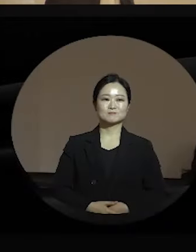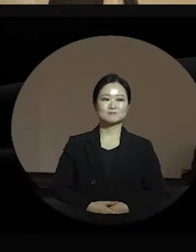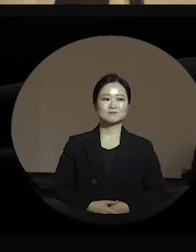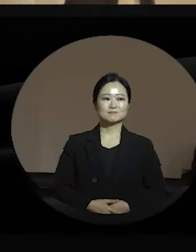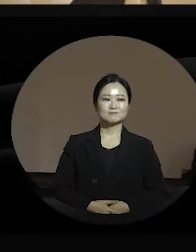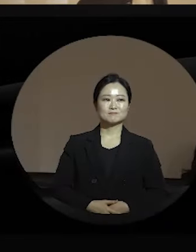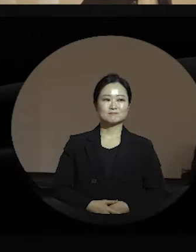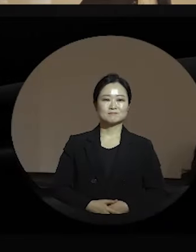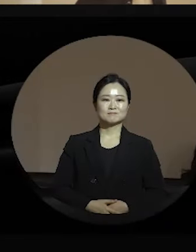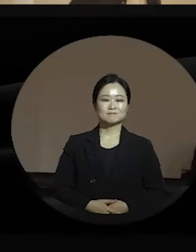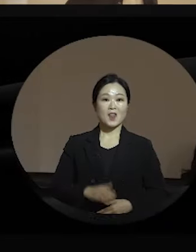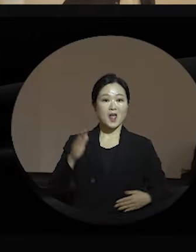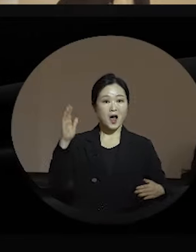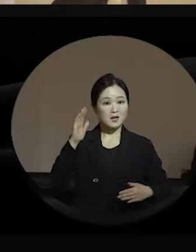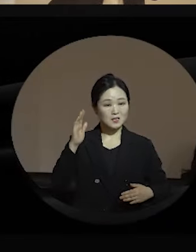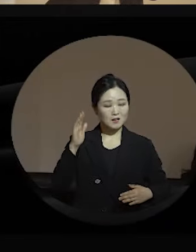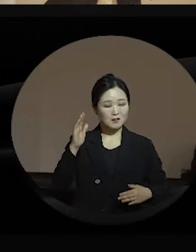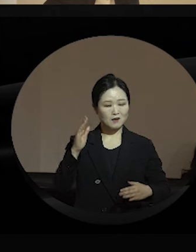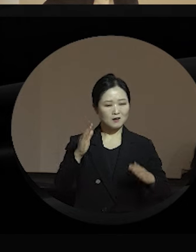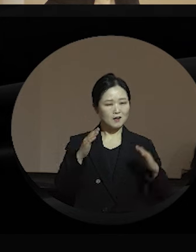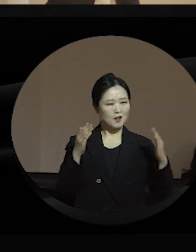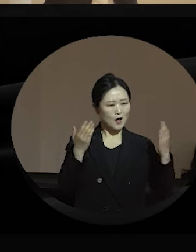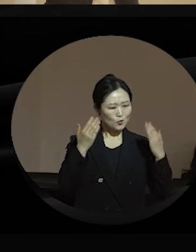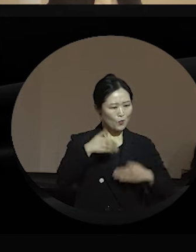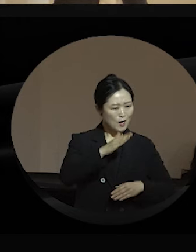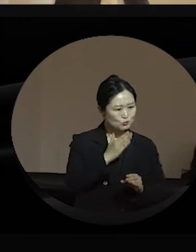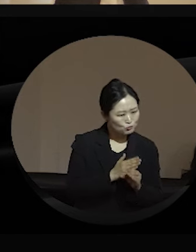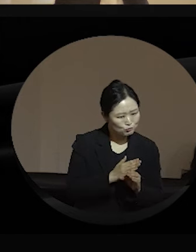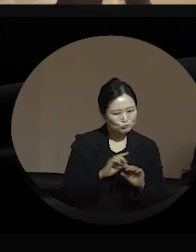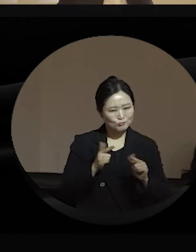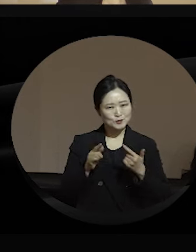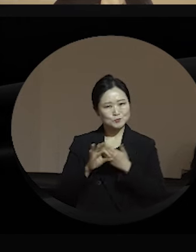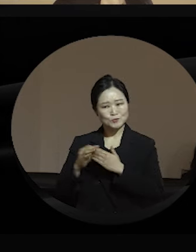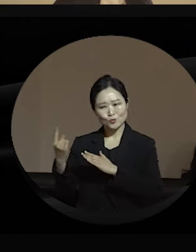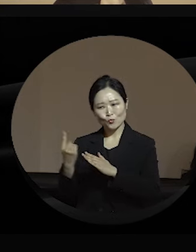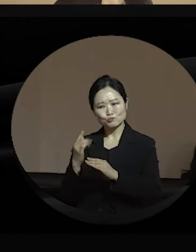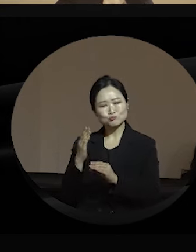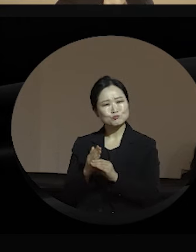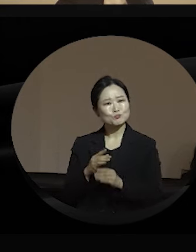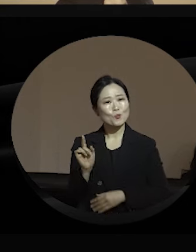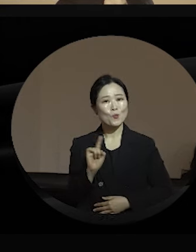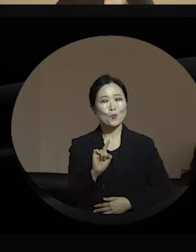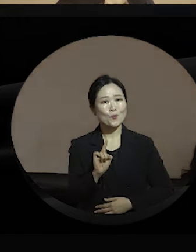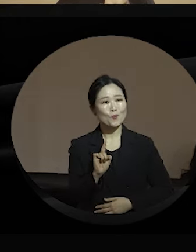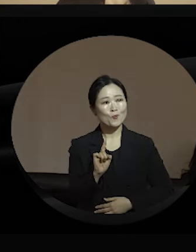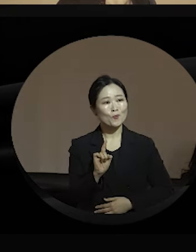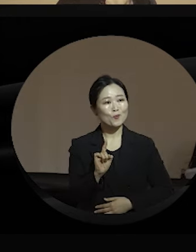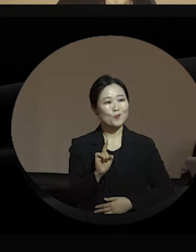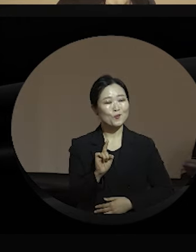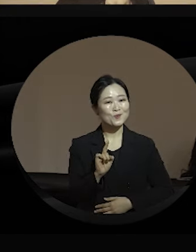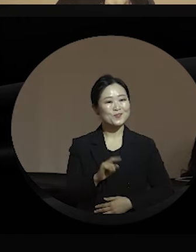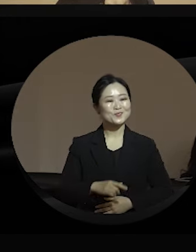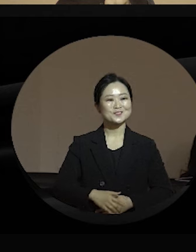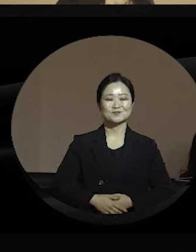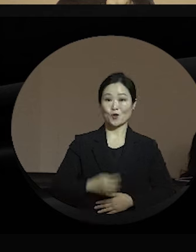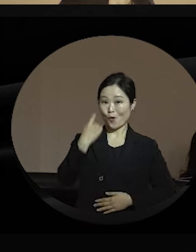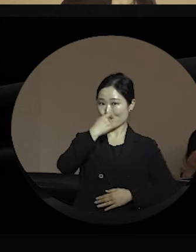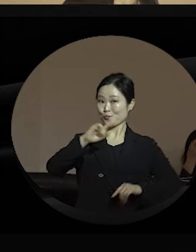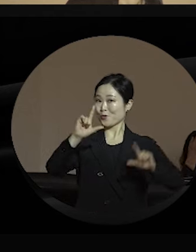애들이 학교를 가는 걸까요? 학교에서 나오는 걸까요? 어떻게 확신하시죠? 뭘 가지고?